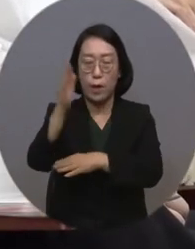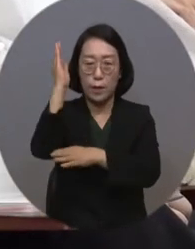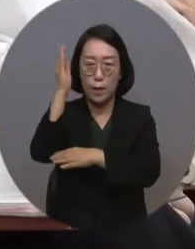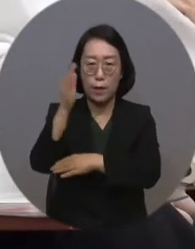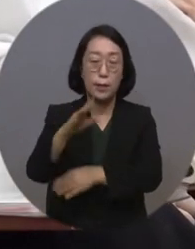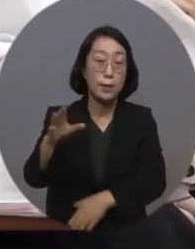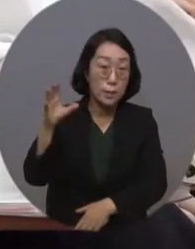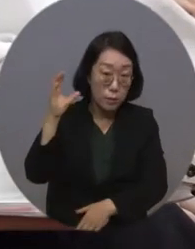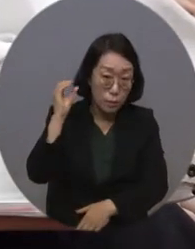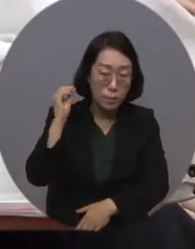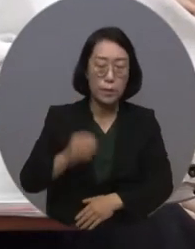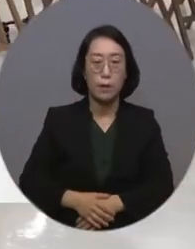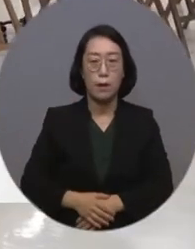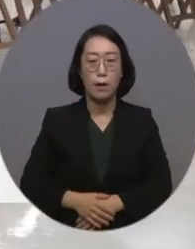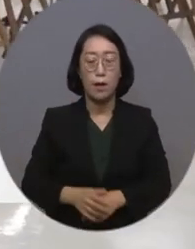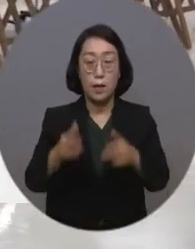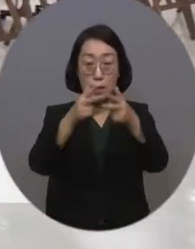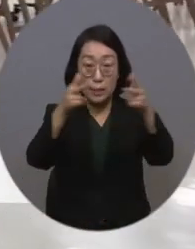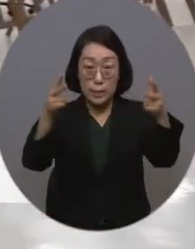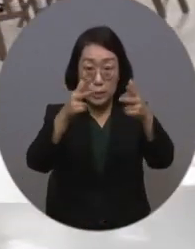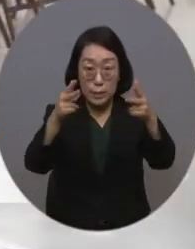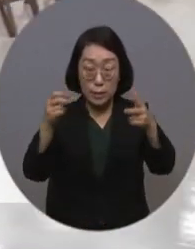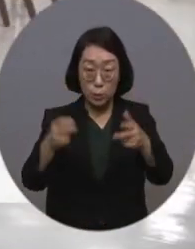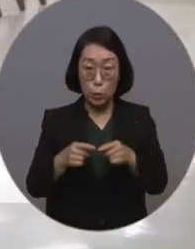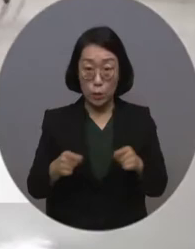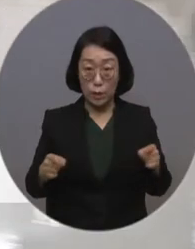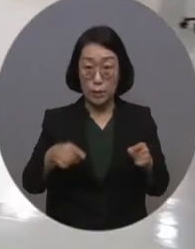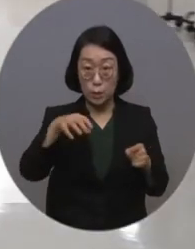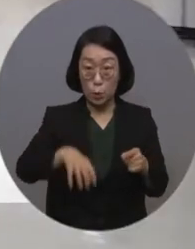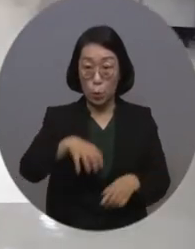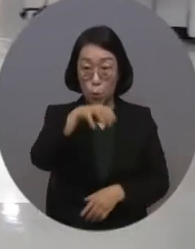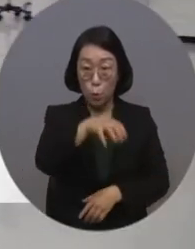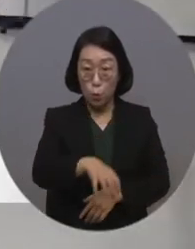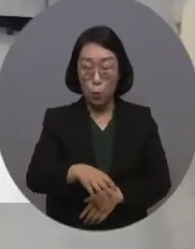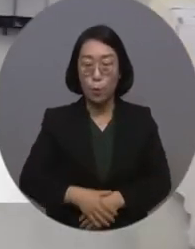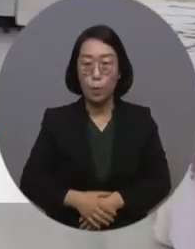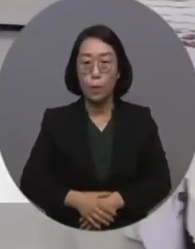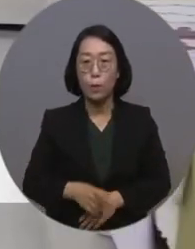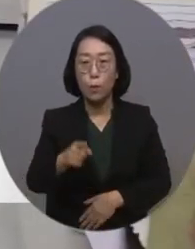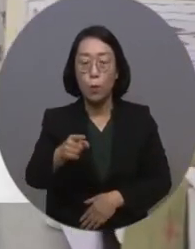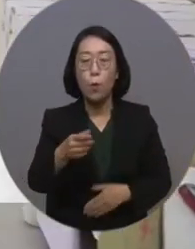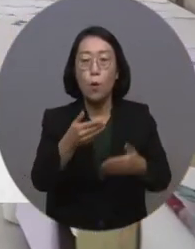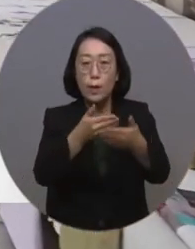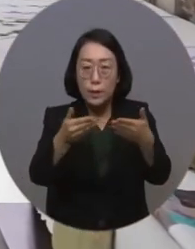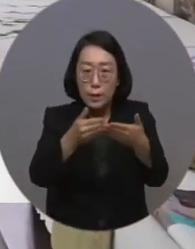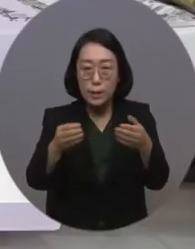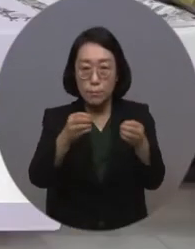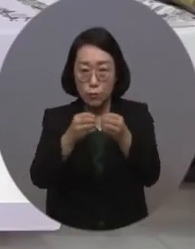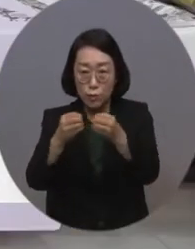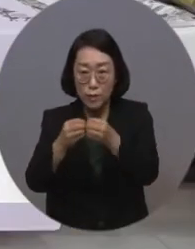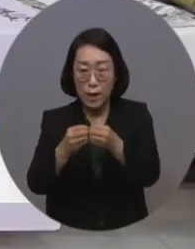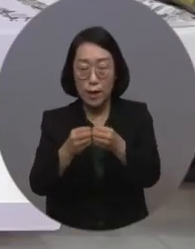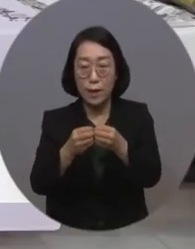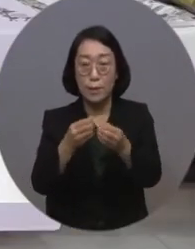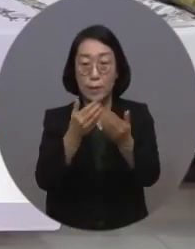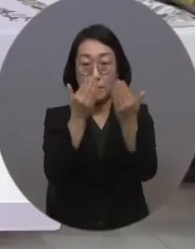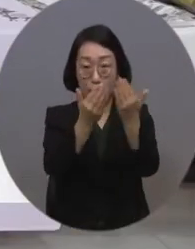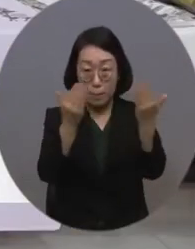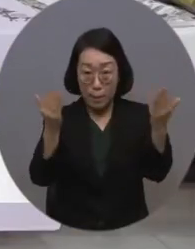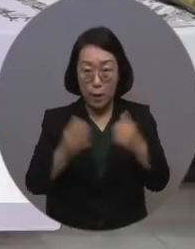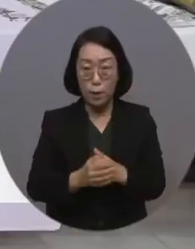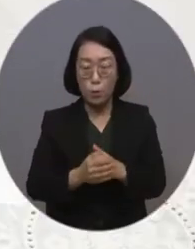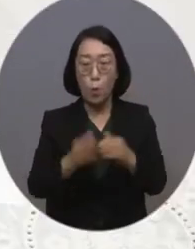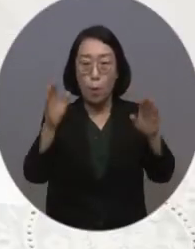발표했습니다. 7층 전시실과 1층 로비에서 성인 문예교실 시화전과 주간 야간